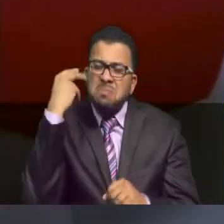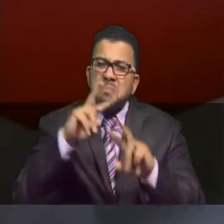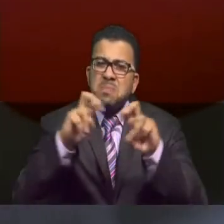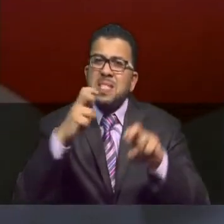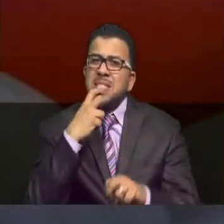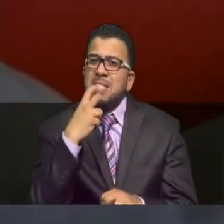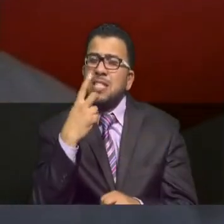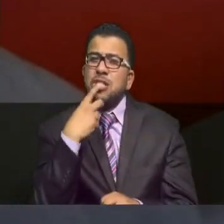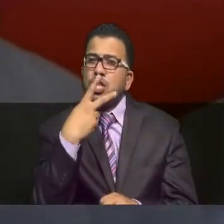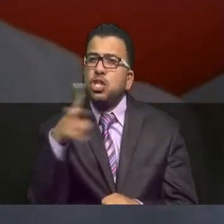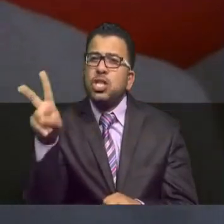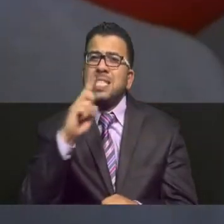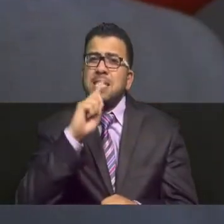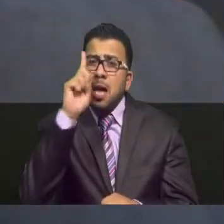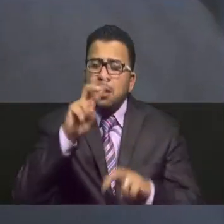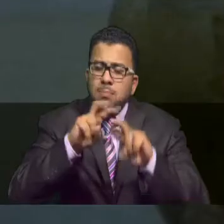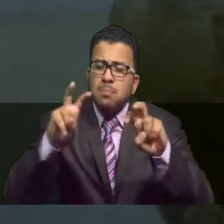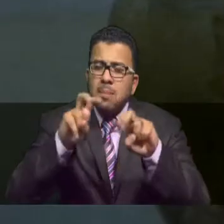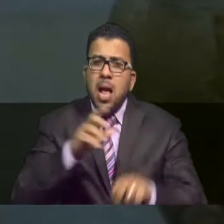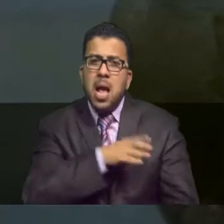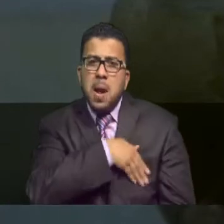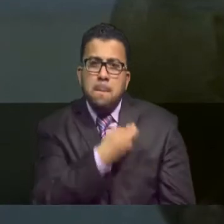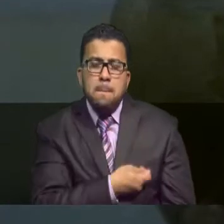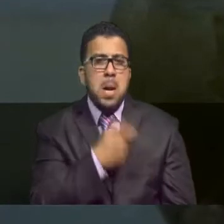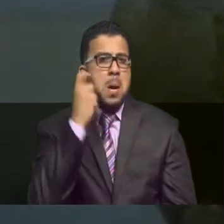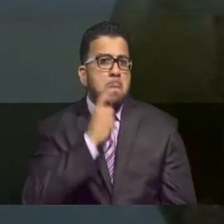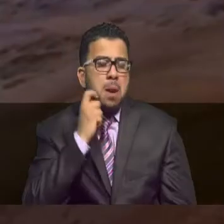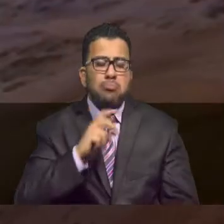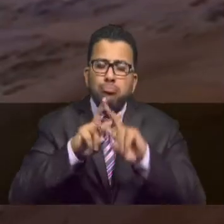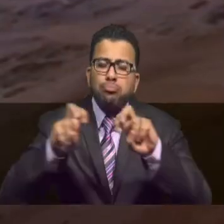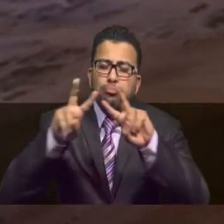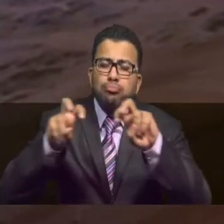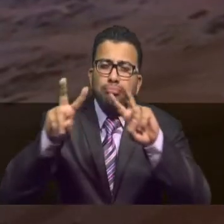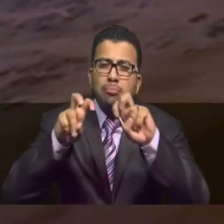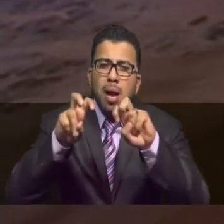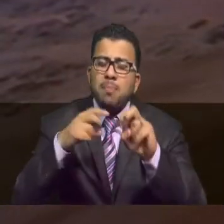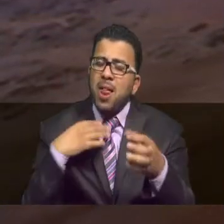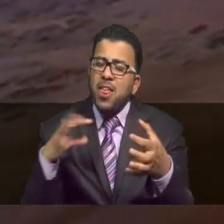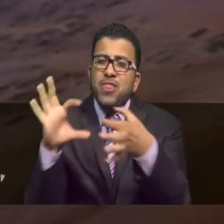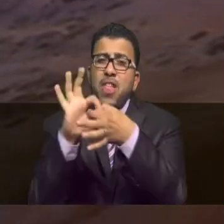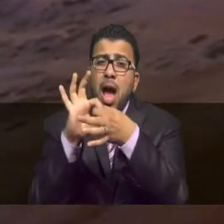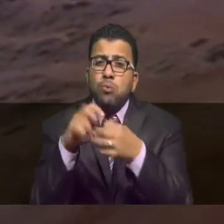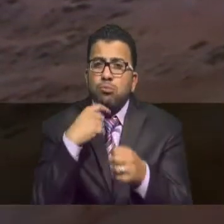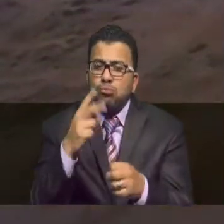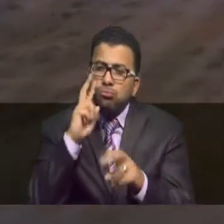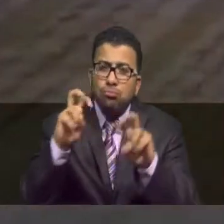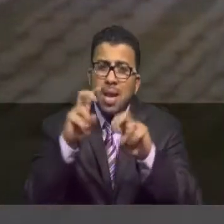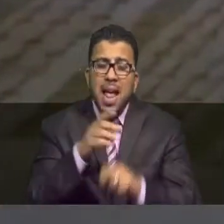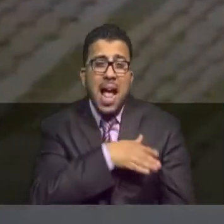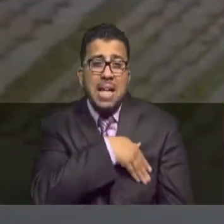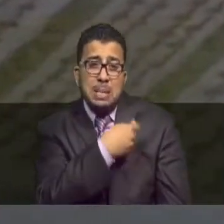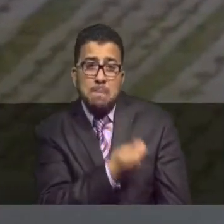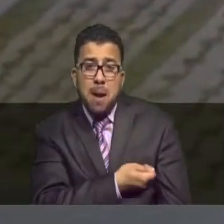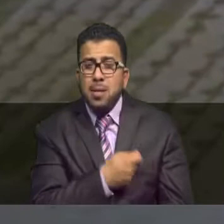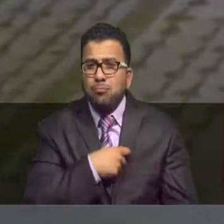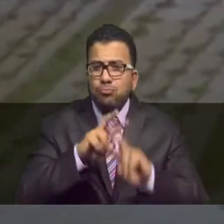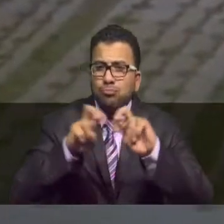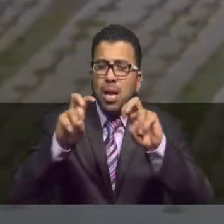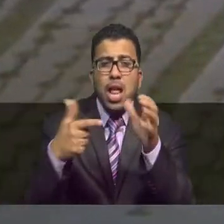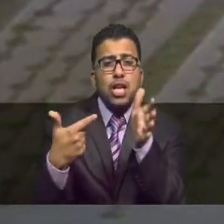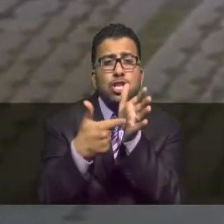إسباني والفريق الوطني الإماراتي. أثمر هذا التعاون عن اكتشاف الفريق الإسباني التابع